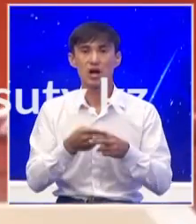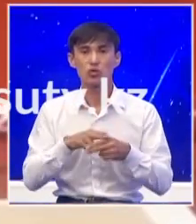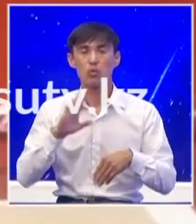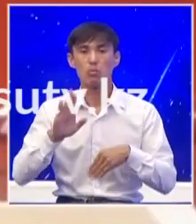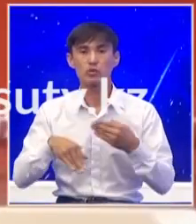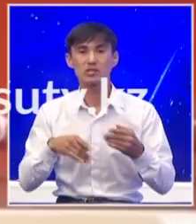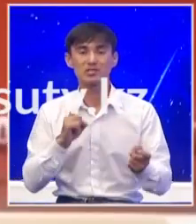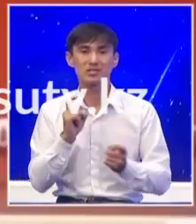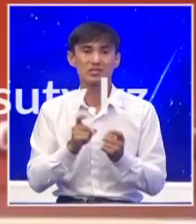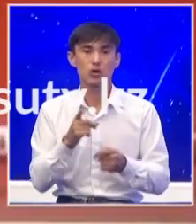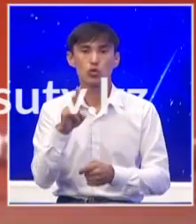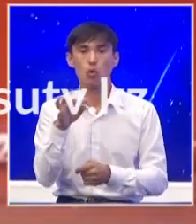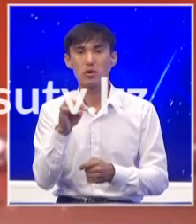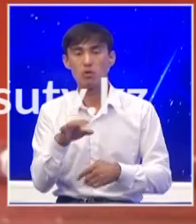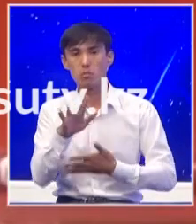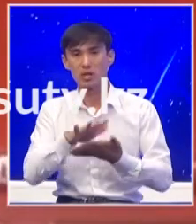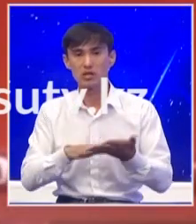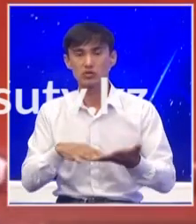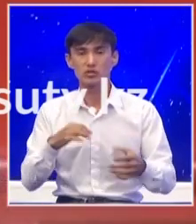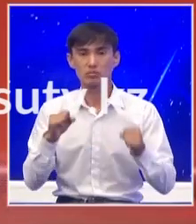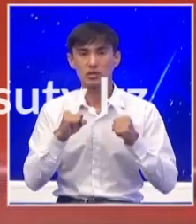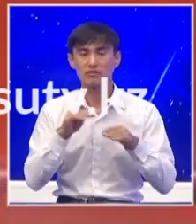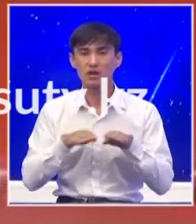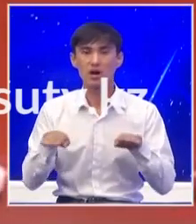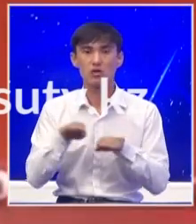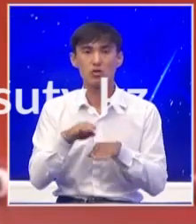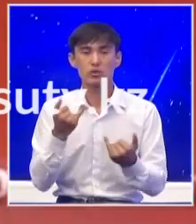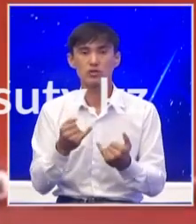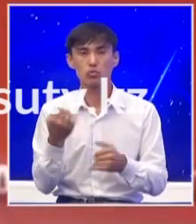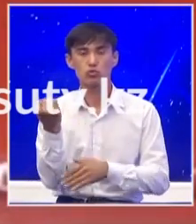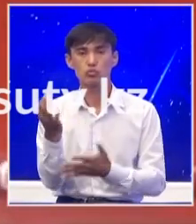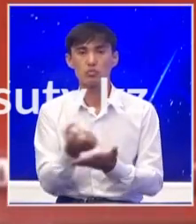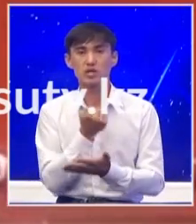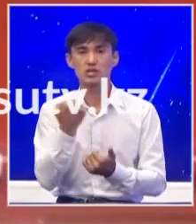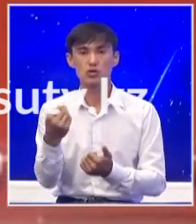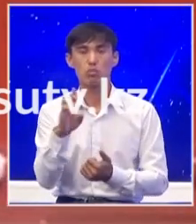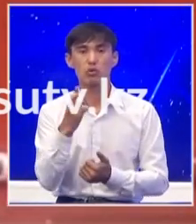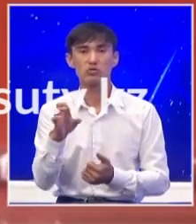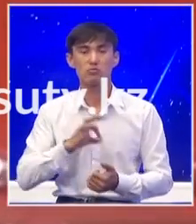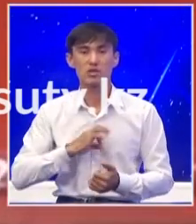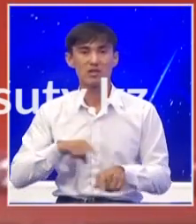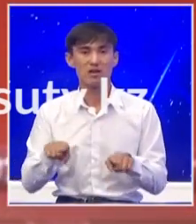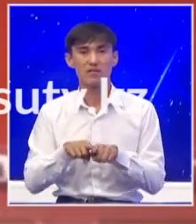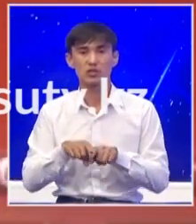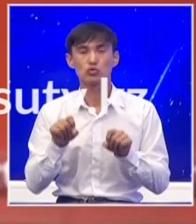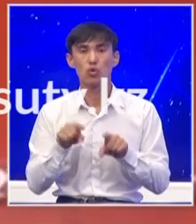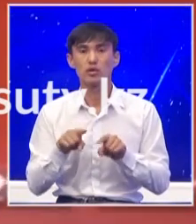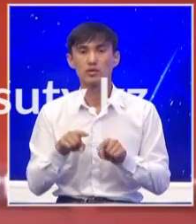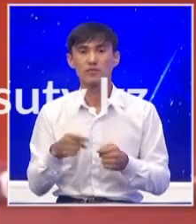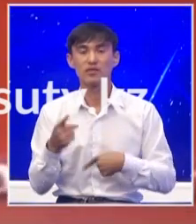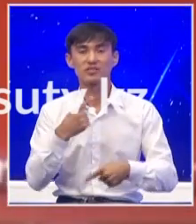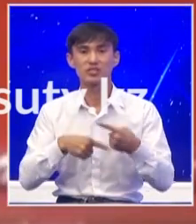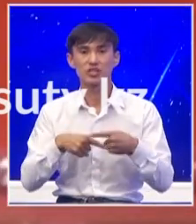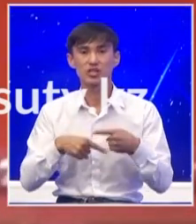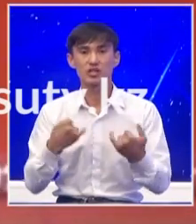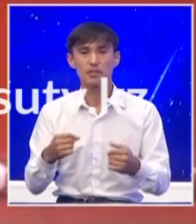после скандала с допингом продолжила свою спортивную карьеру. Причем весьма успешно. Ее бронзовая медаль на вес золота. Ведь возвращение